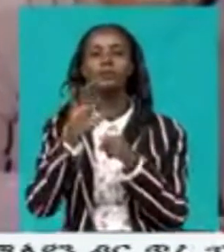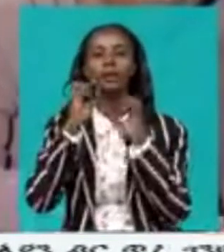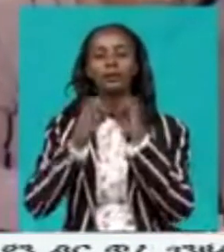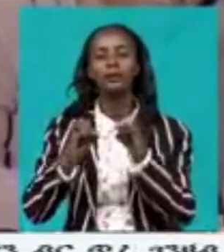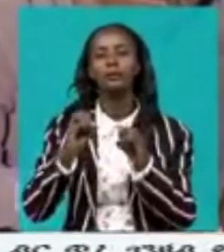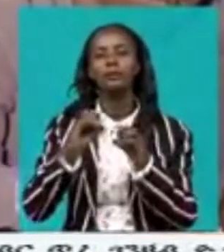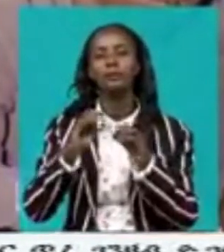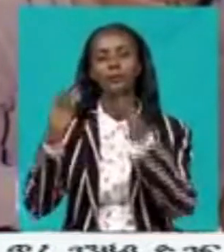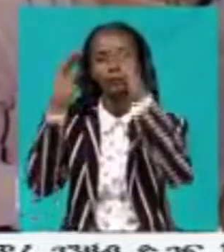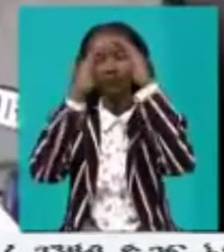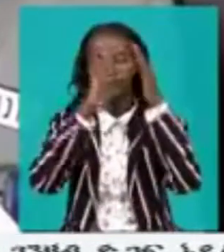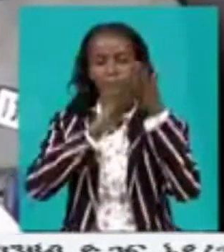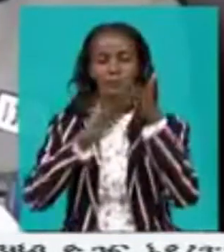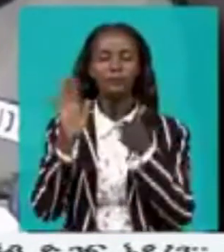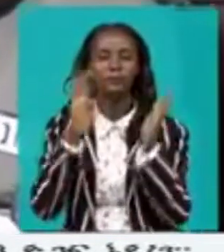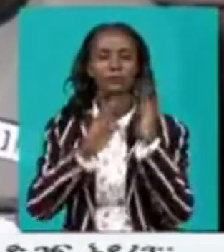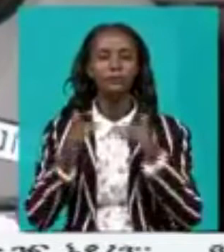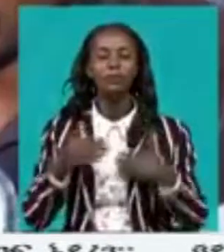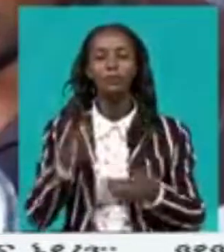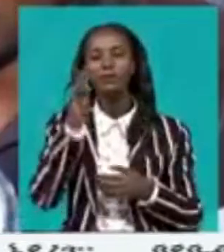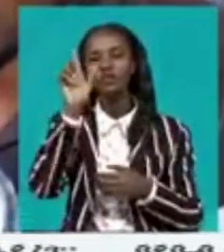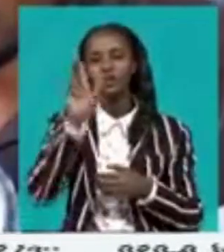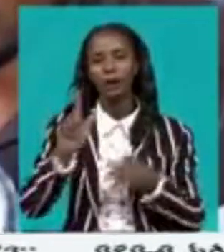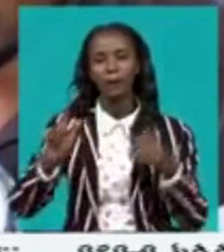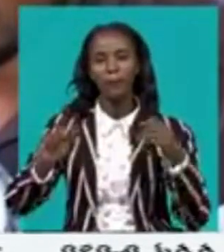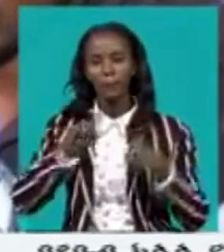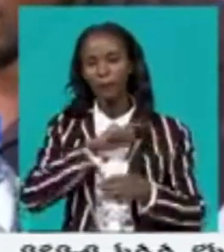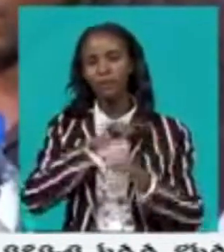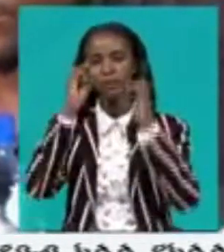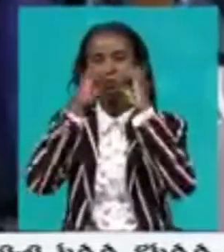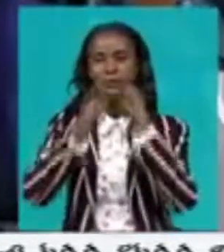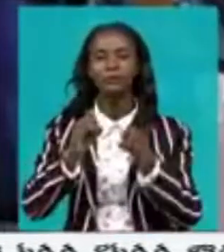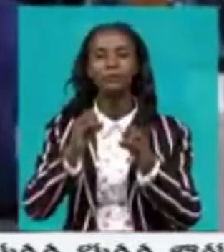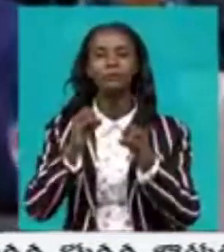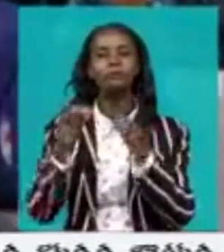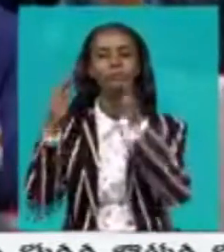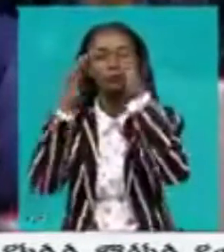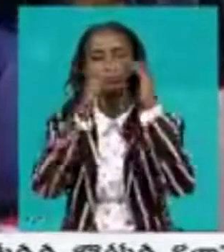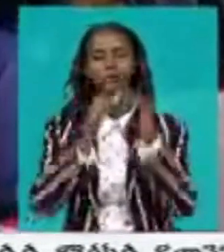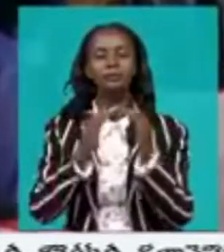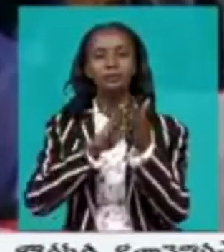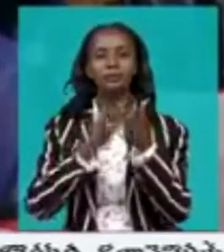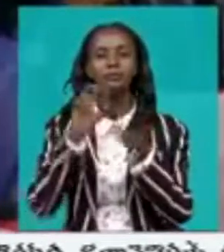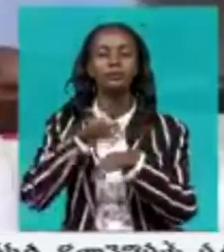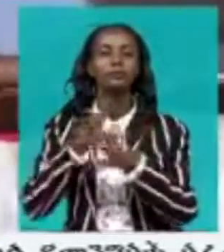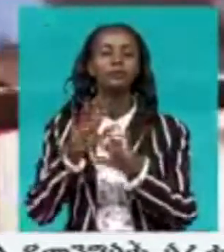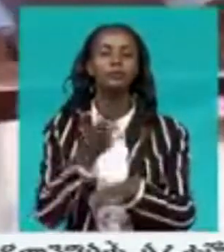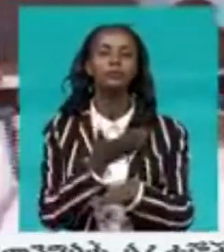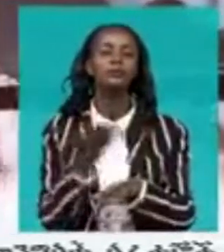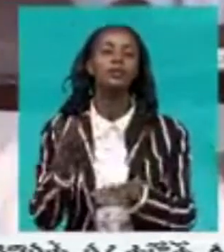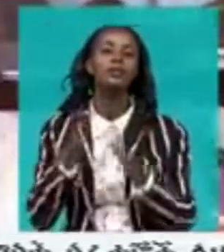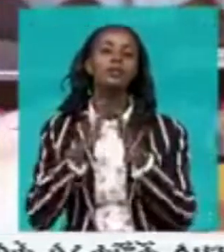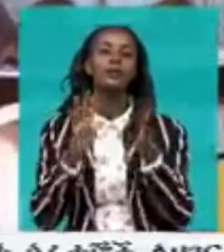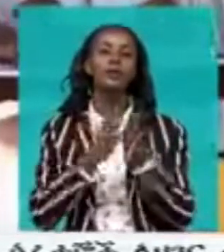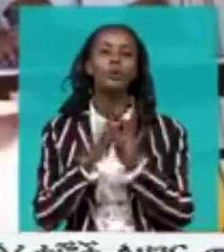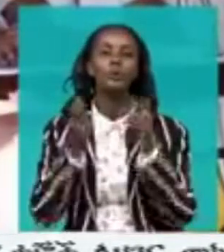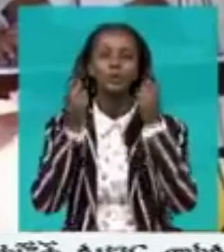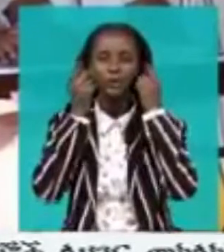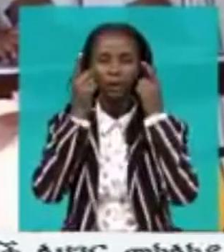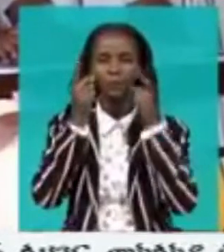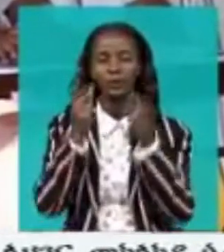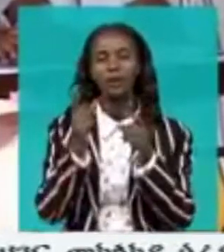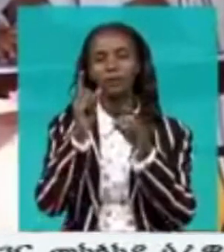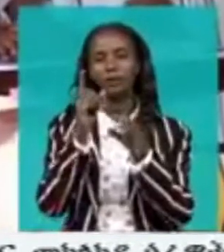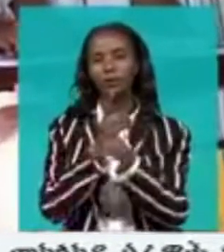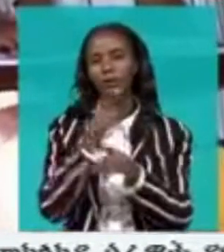መዋቅር ያለመናበብ ችግር ቢኖርም የሚሊሻ የፖሊስና የጸጥታ መዋቅሩ ተናበው እንዲሰሩ በወቅታዊ ጉዳዮች ላይ ሰፊ የሆኑ ግንዛቤዎች